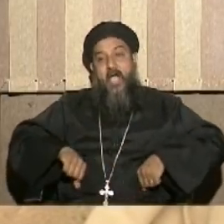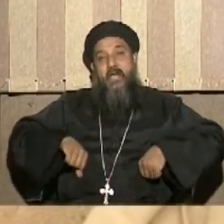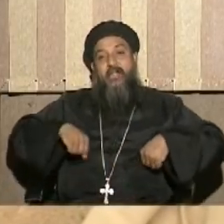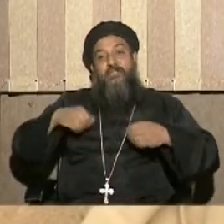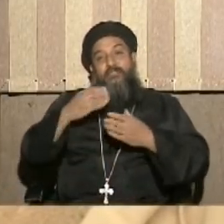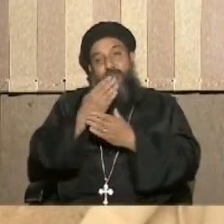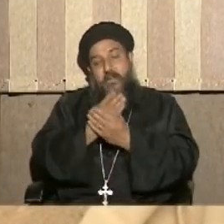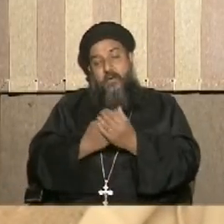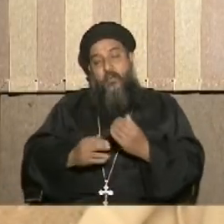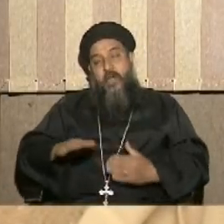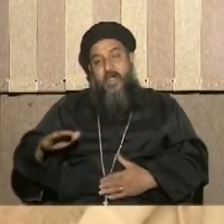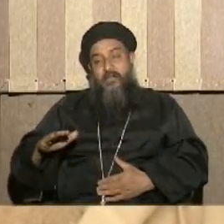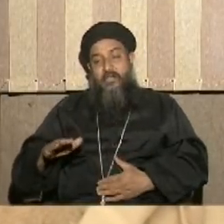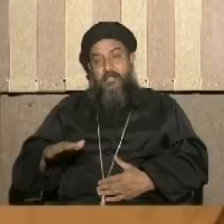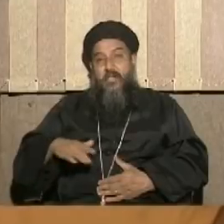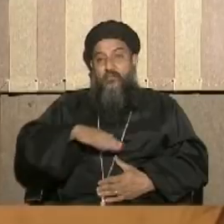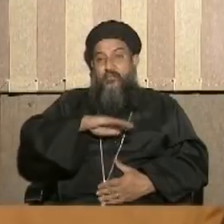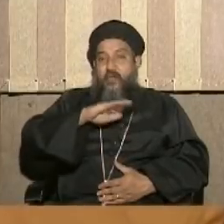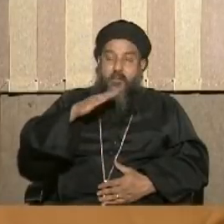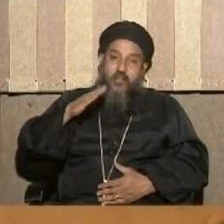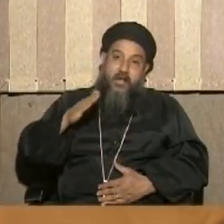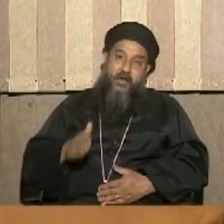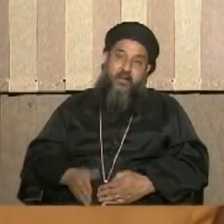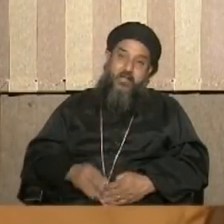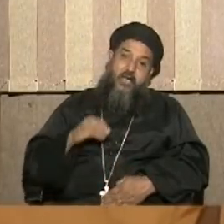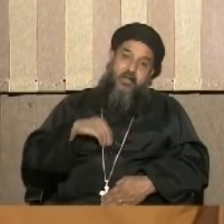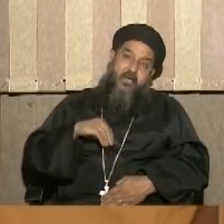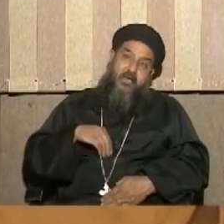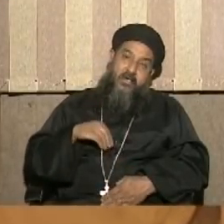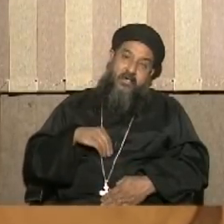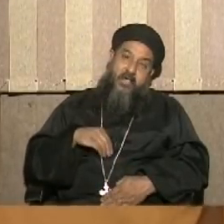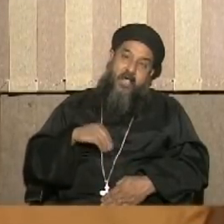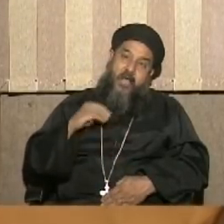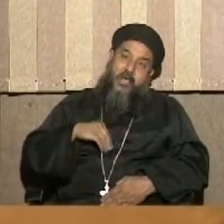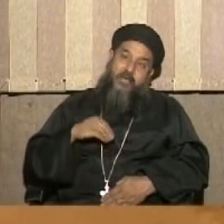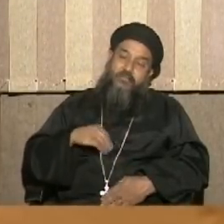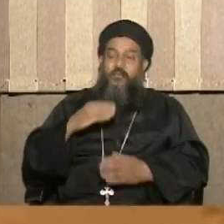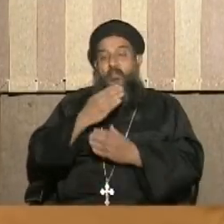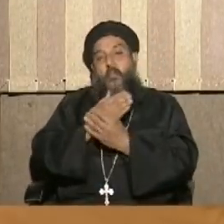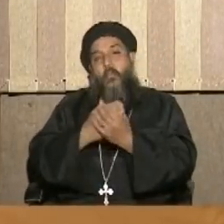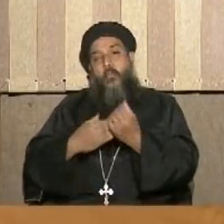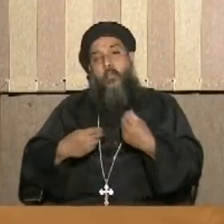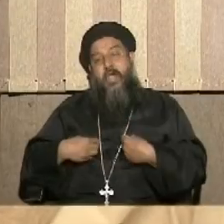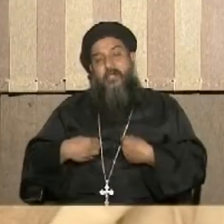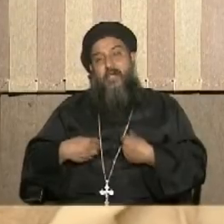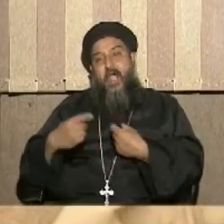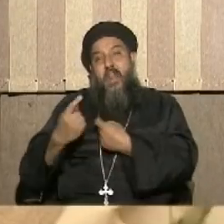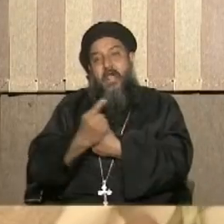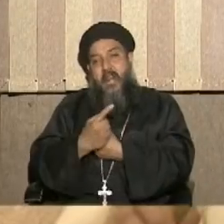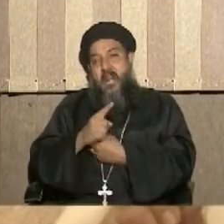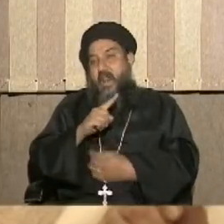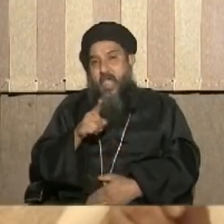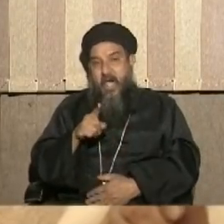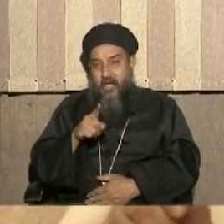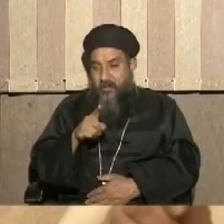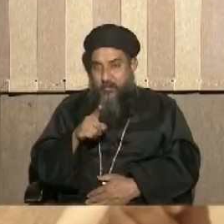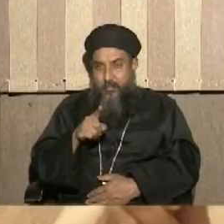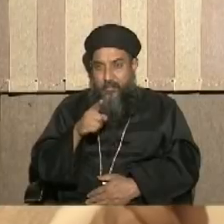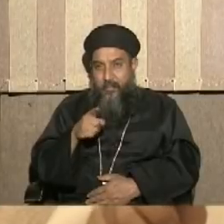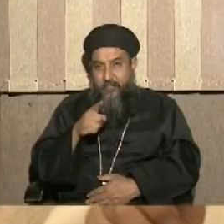وعايش مع أولادي في البرية. يا أبي أرجوك اسمح لي أكون من أولادك. لكن يا